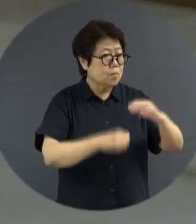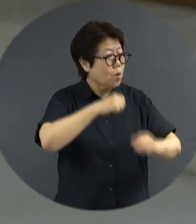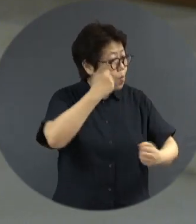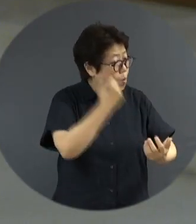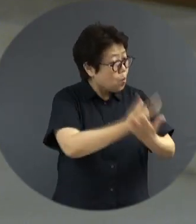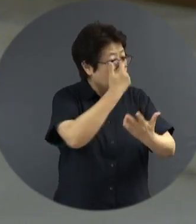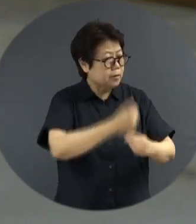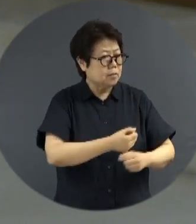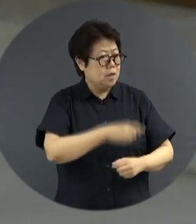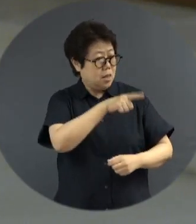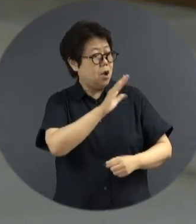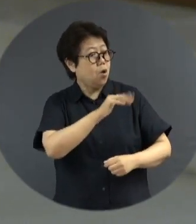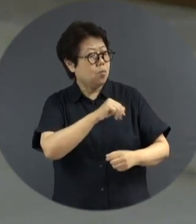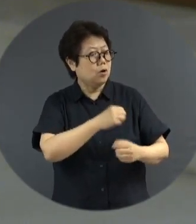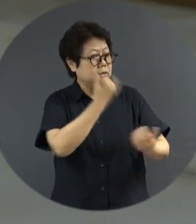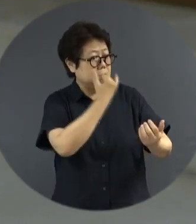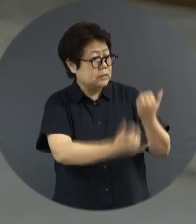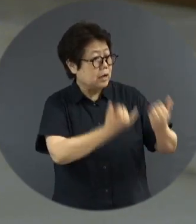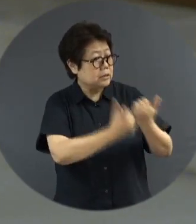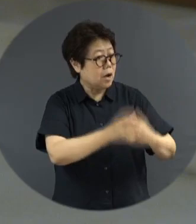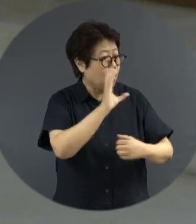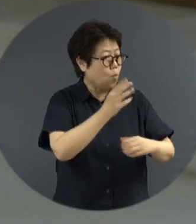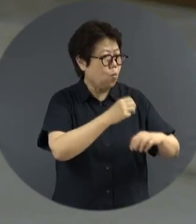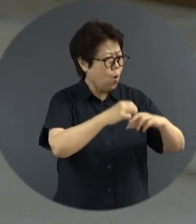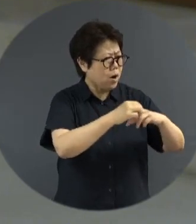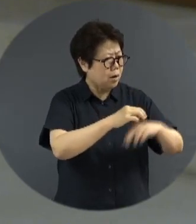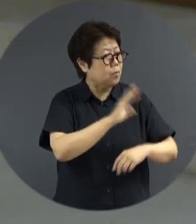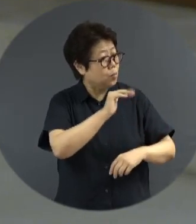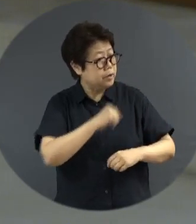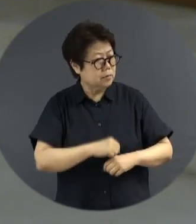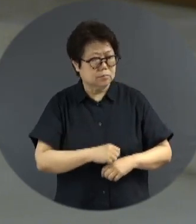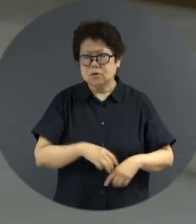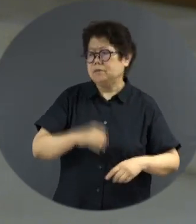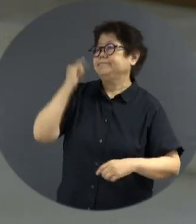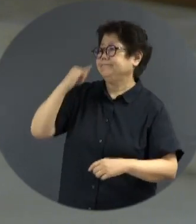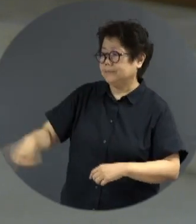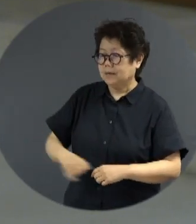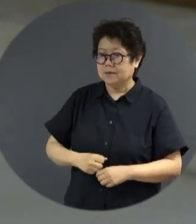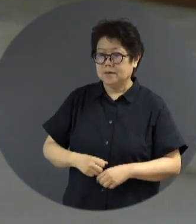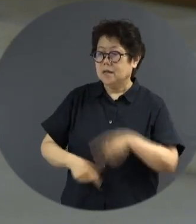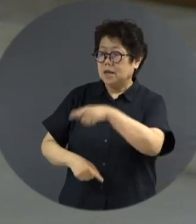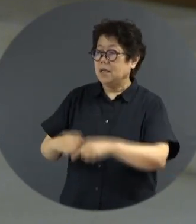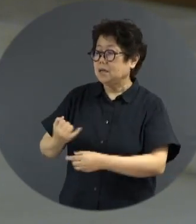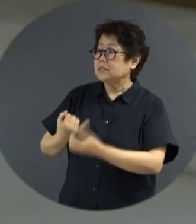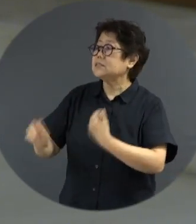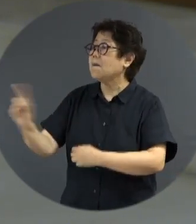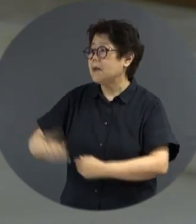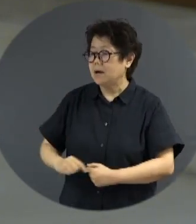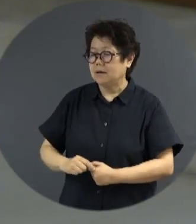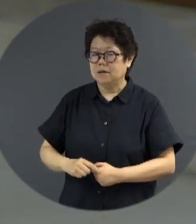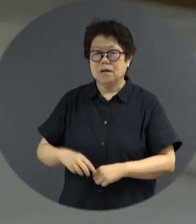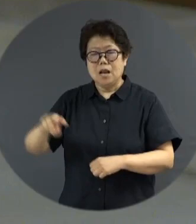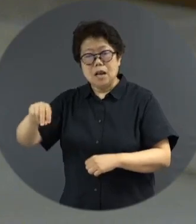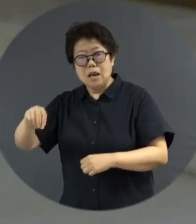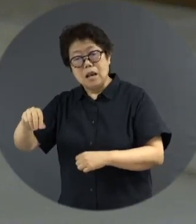能不能够生出另外的黄金呢？他当然不能够啦，那你呢？你又生出些什么呢？泥土就